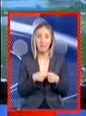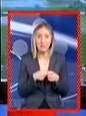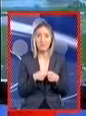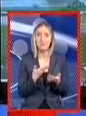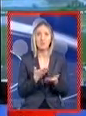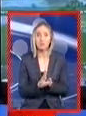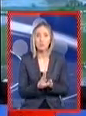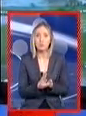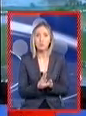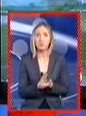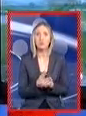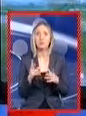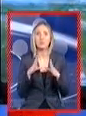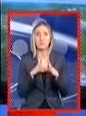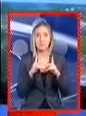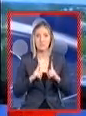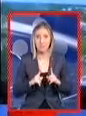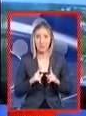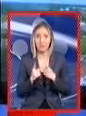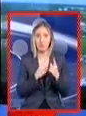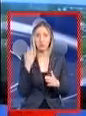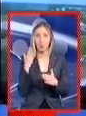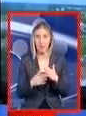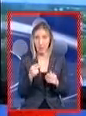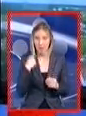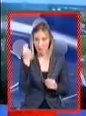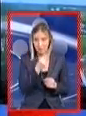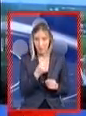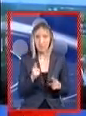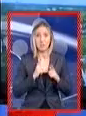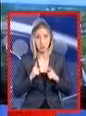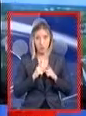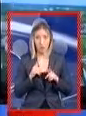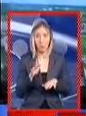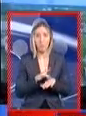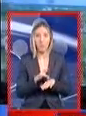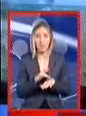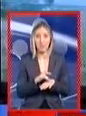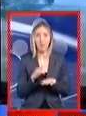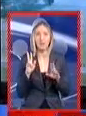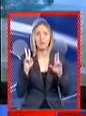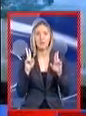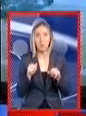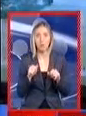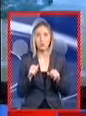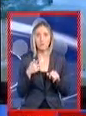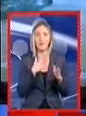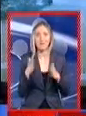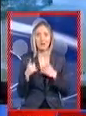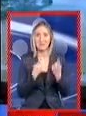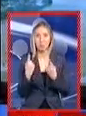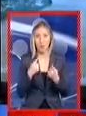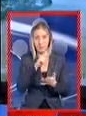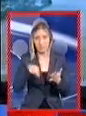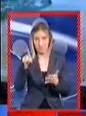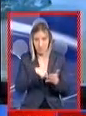u slučaju da se smiri situacija do kraja nedelje, gde se očekuje da će u petak možda da se skine vanredna situacija,